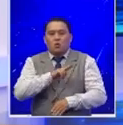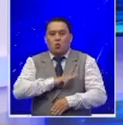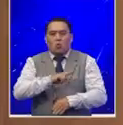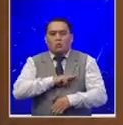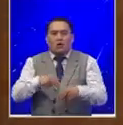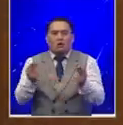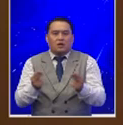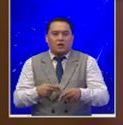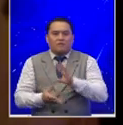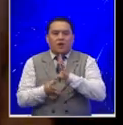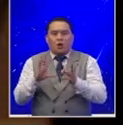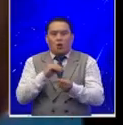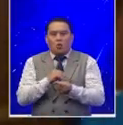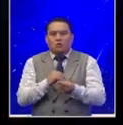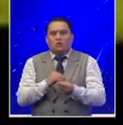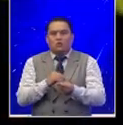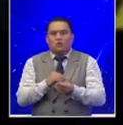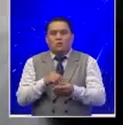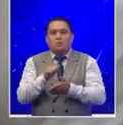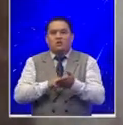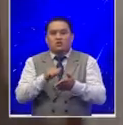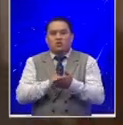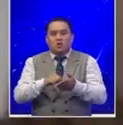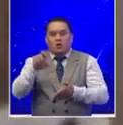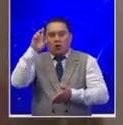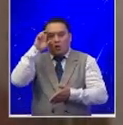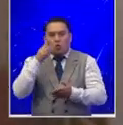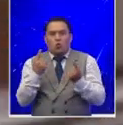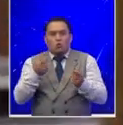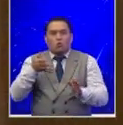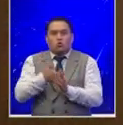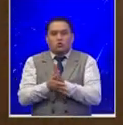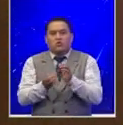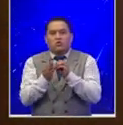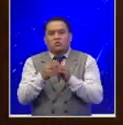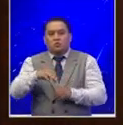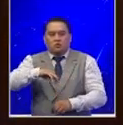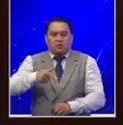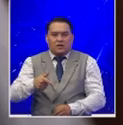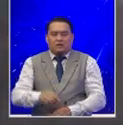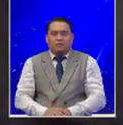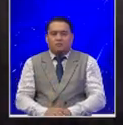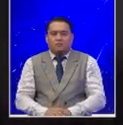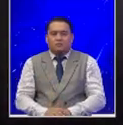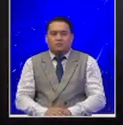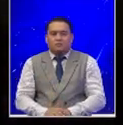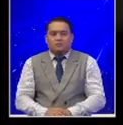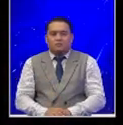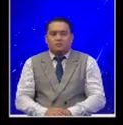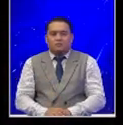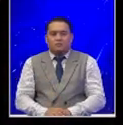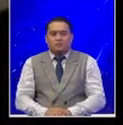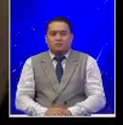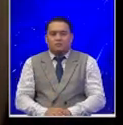контракта. В результате это привело к причинению государству крупного ущерба в размере более 14 миллионов тенге.